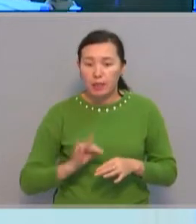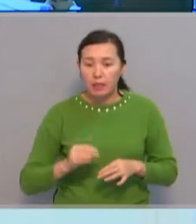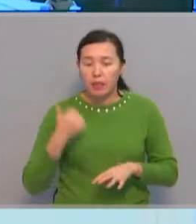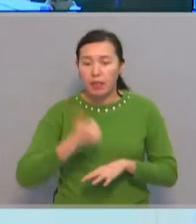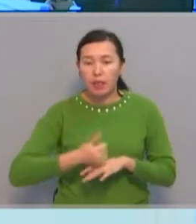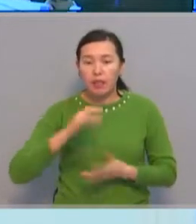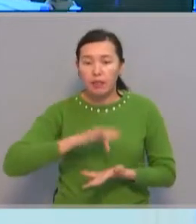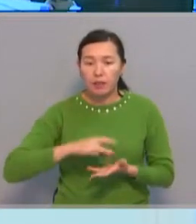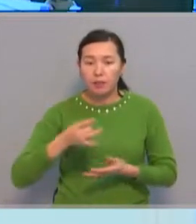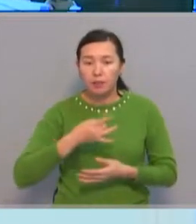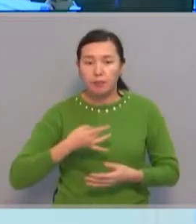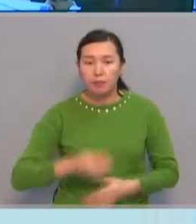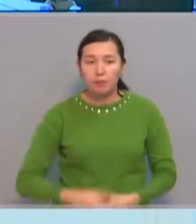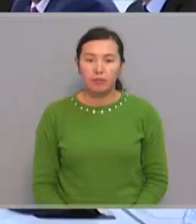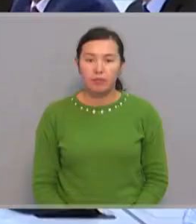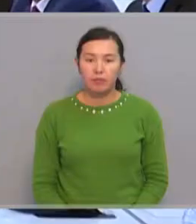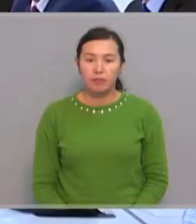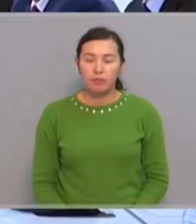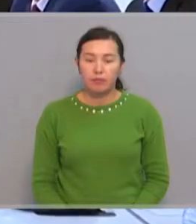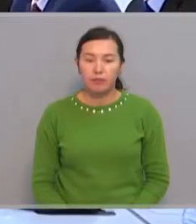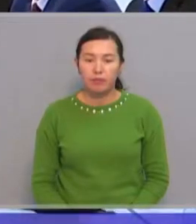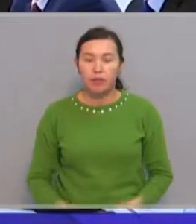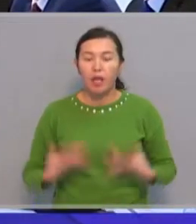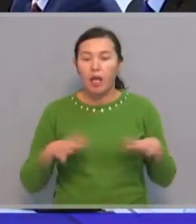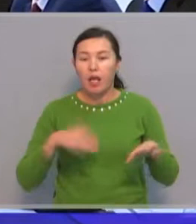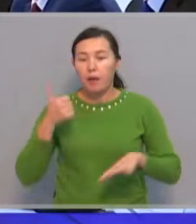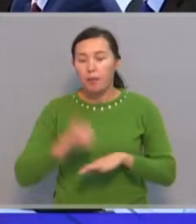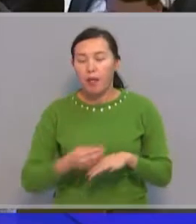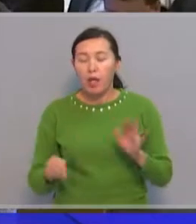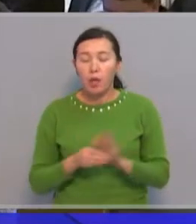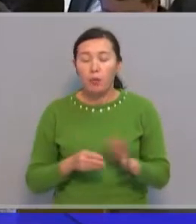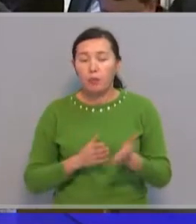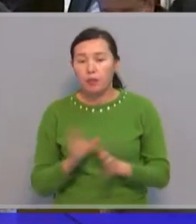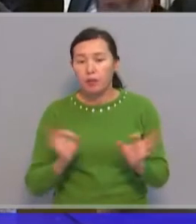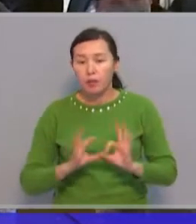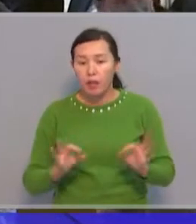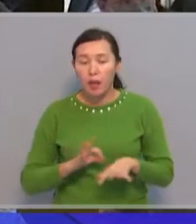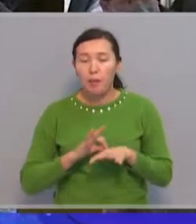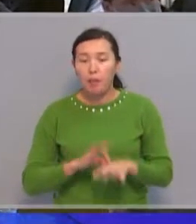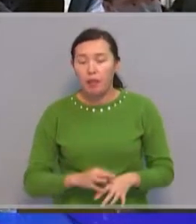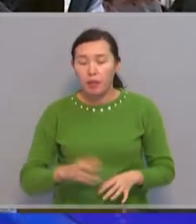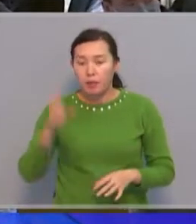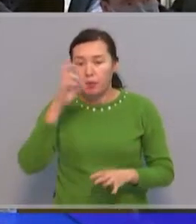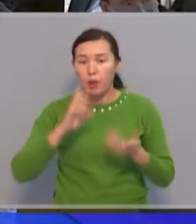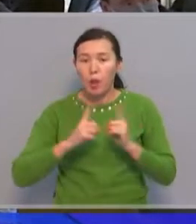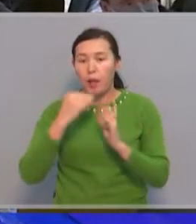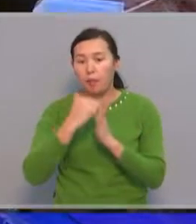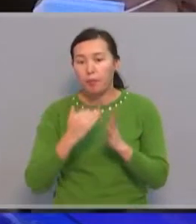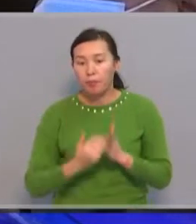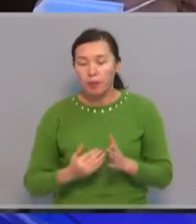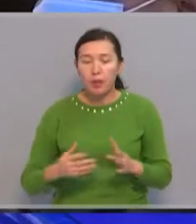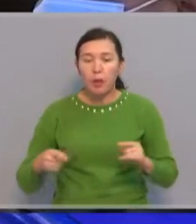акимы городов и районов. В ходе мероприятия глава антикоррупционной службы рассказал о проводимых в стране реформах в